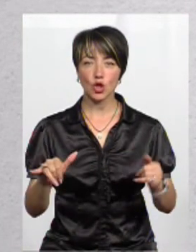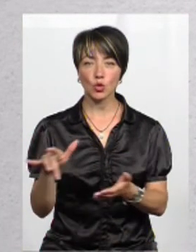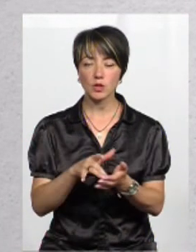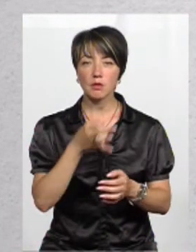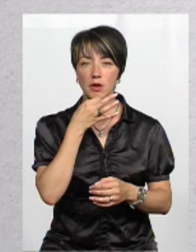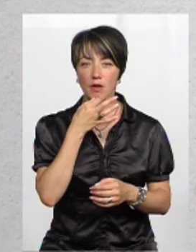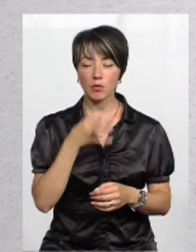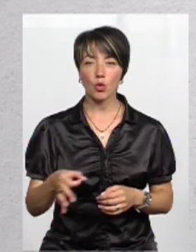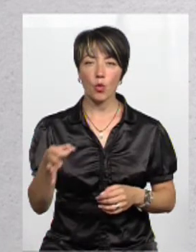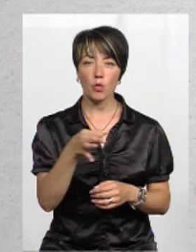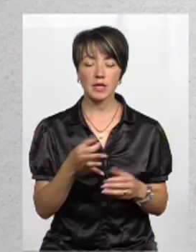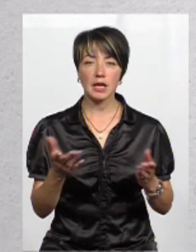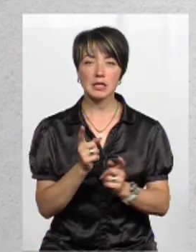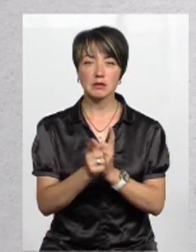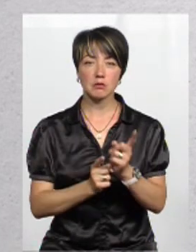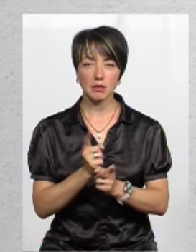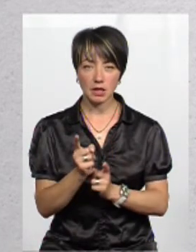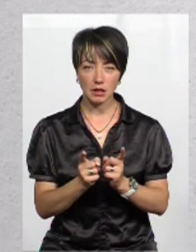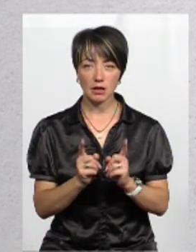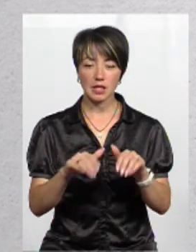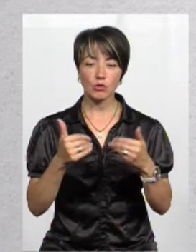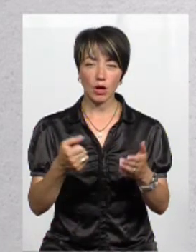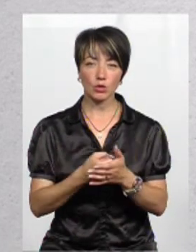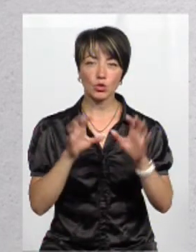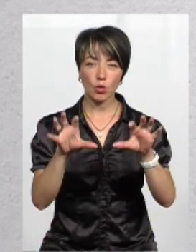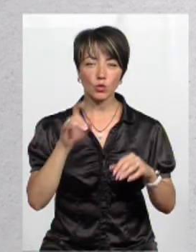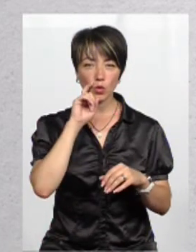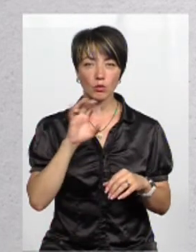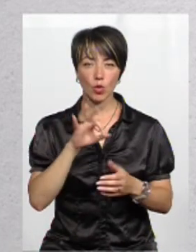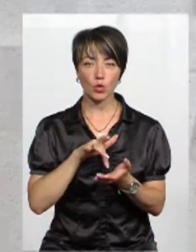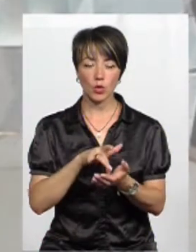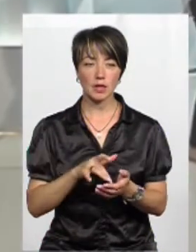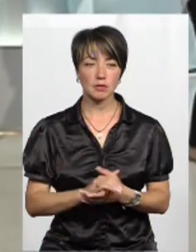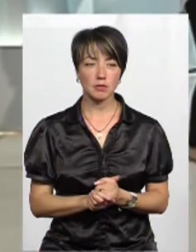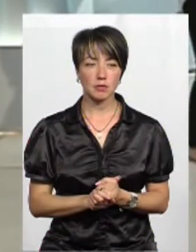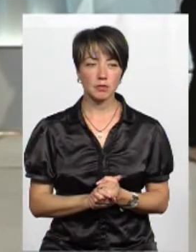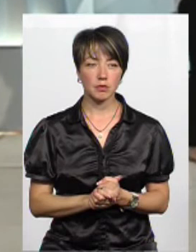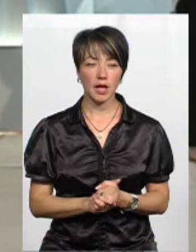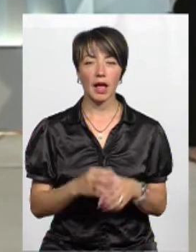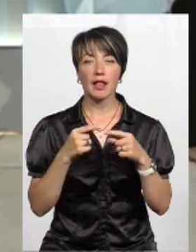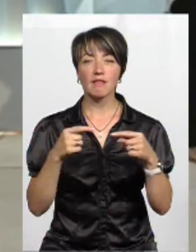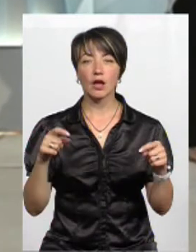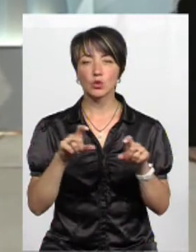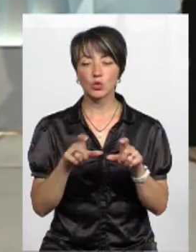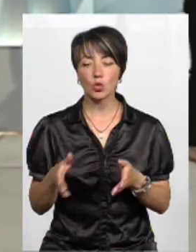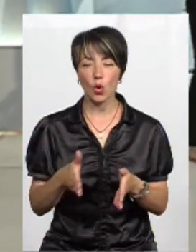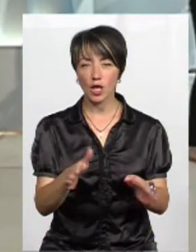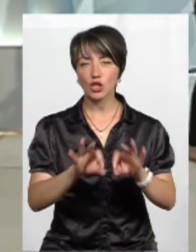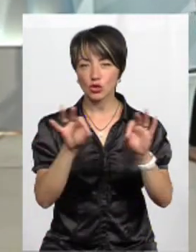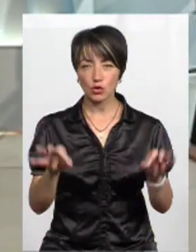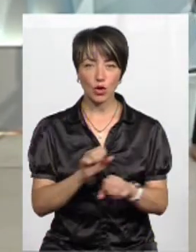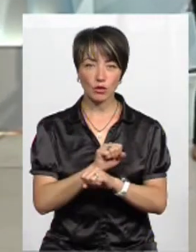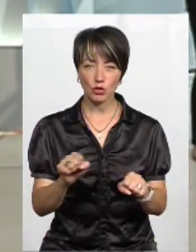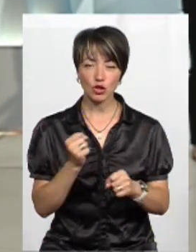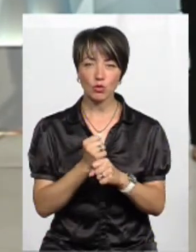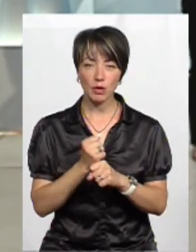туристичної привабливості області? І які зміни ви б ініціювали до закону України про туризм? Перше – це інфраструктура доріг. Нічого не